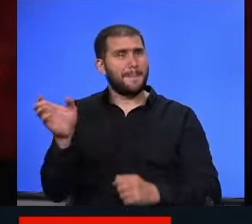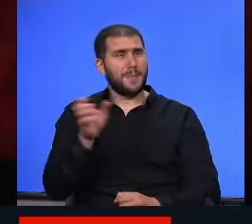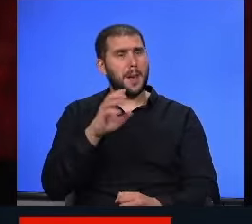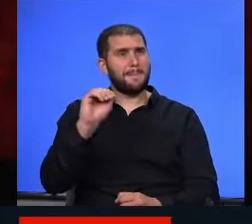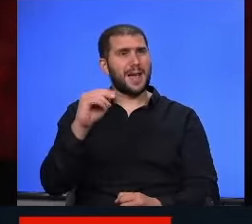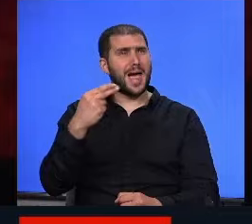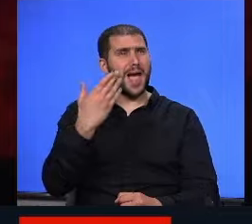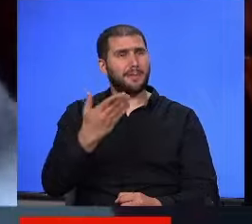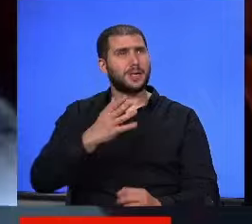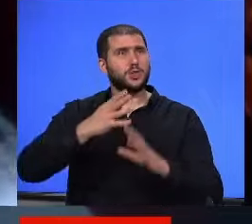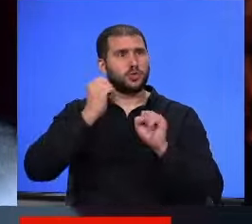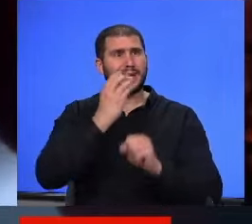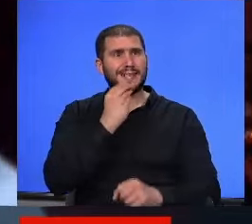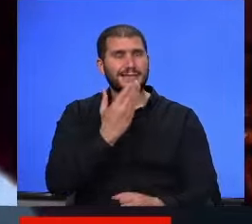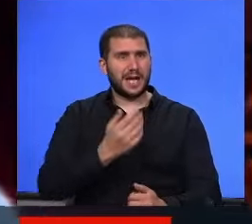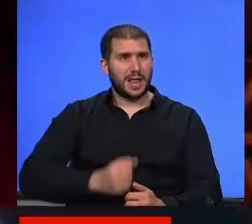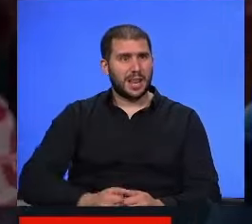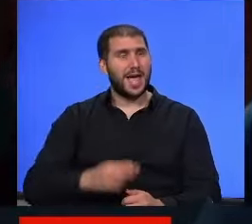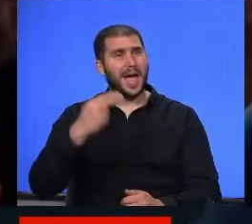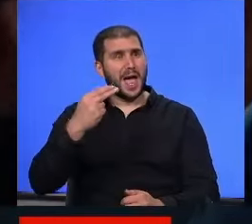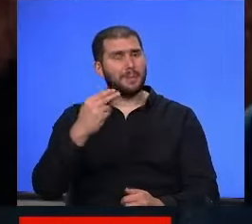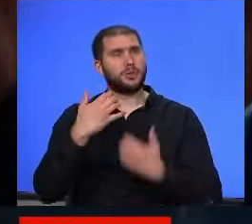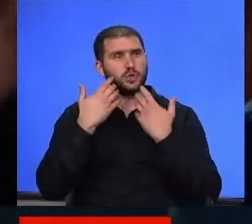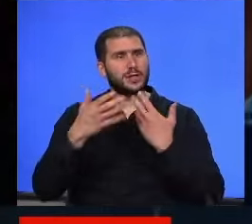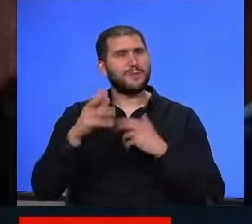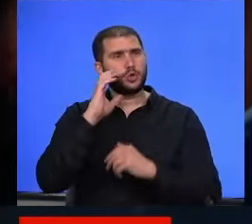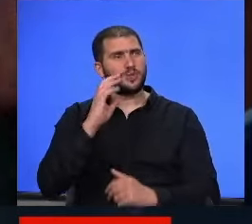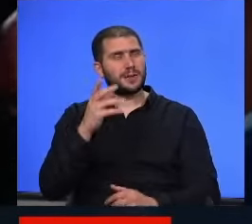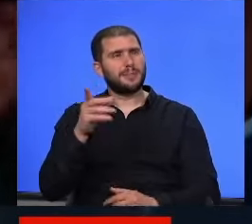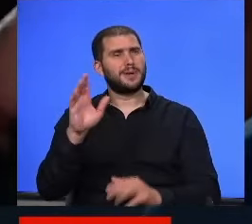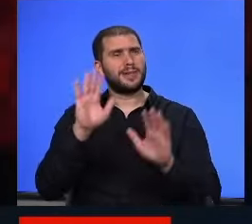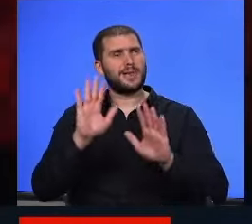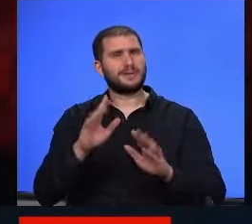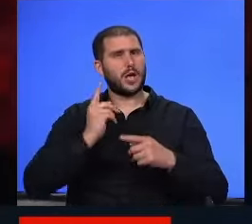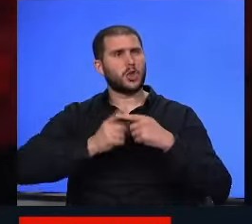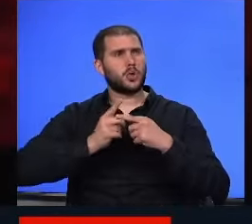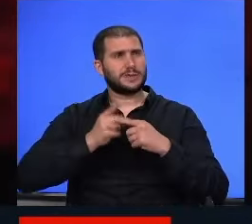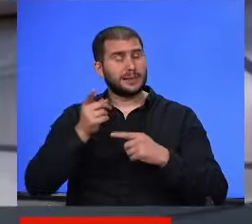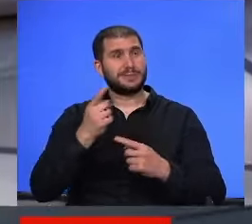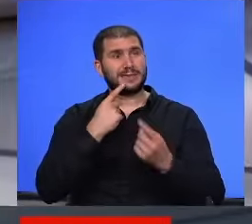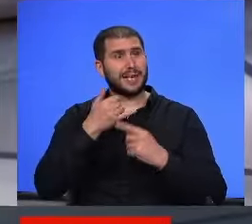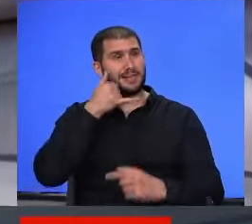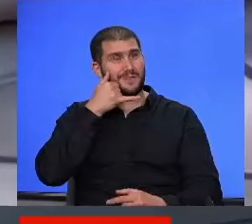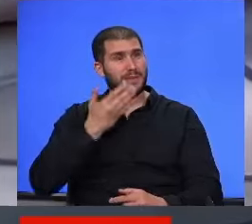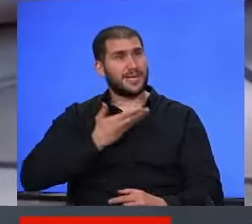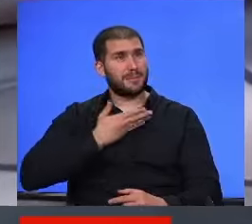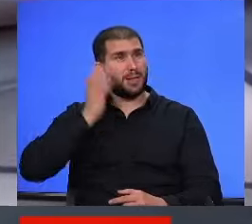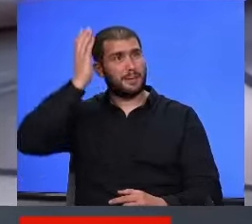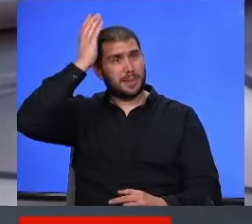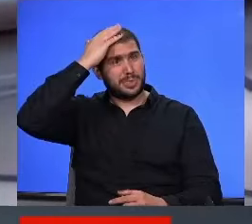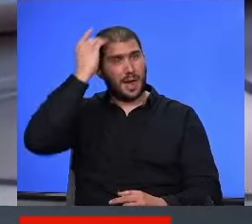מייק הקבי לשגריר בישראל. הקבי שיתף את צופיו ברשת הטלוויזיה הנוצרית בשיחת הטלפון שקיבל